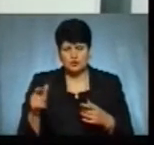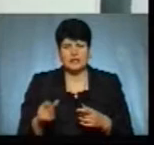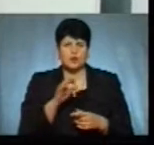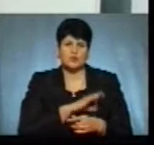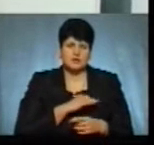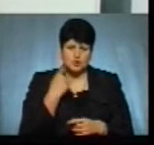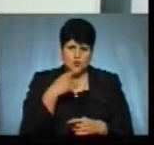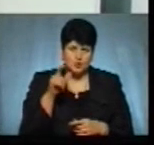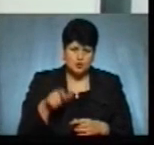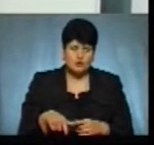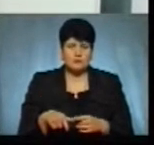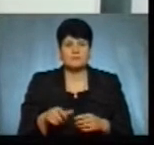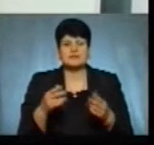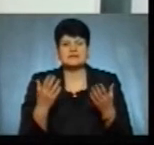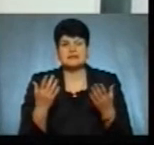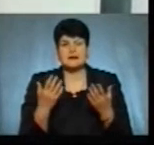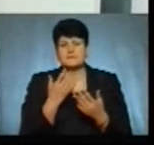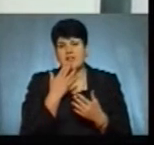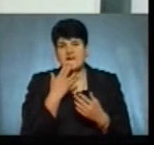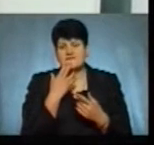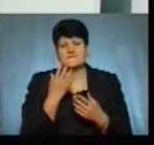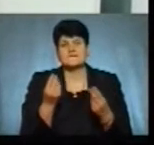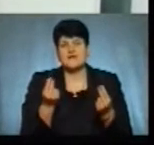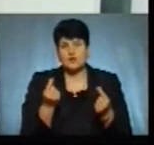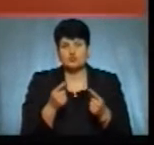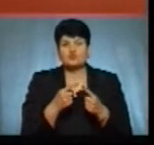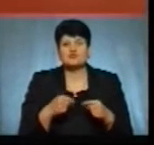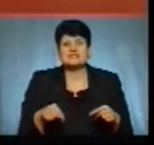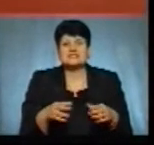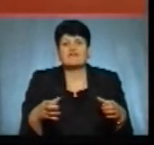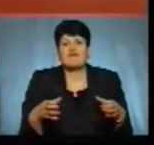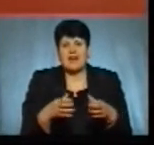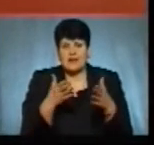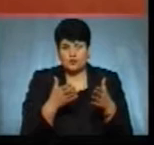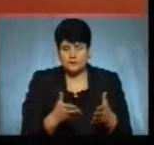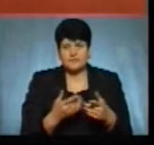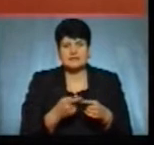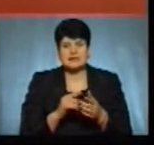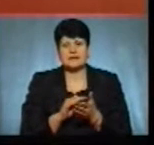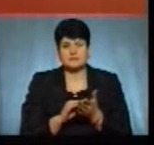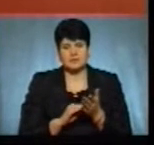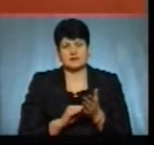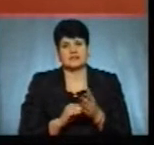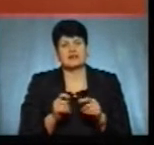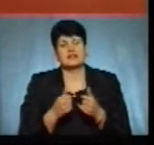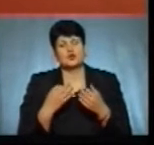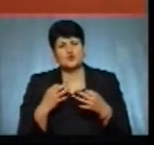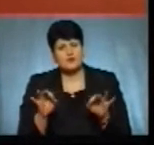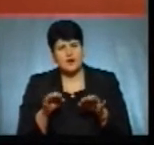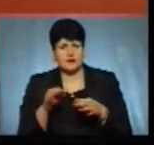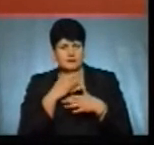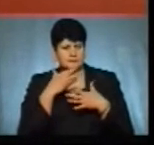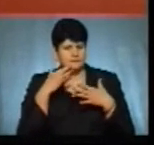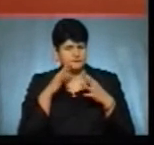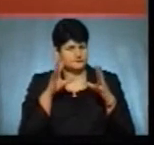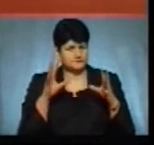імпортера валютну сферу. І закон прописаний в стилі лібералізації, який дозволяє і відкривати валютні рахунки громадянам